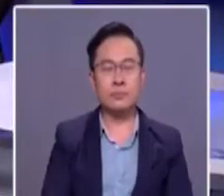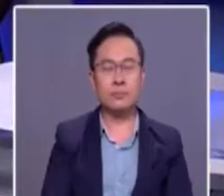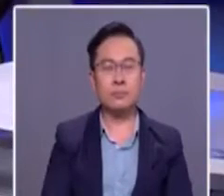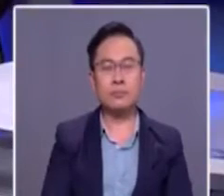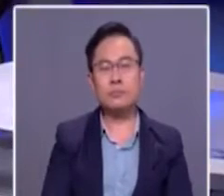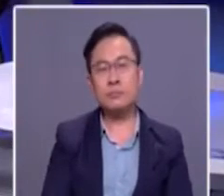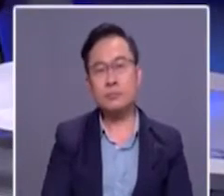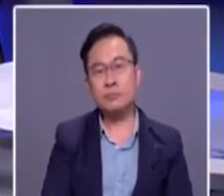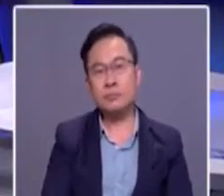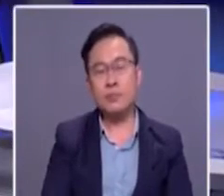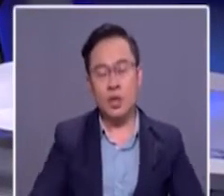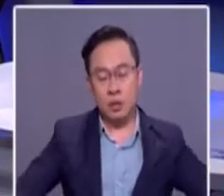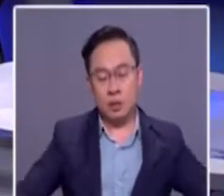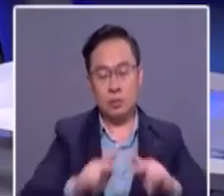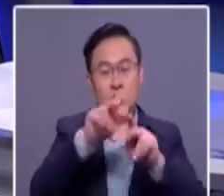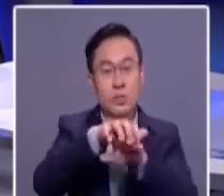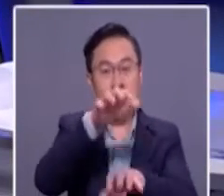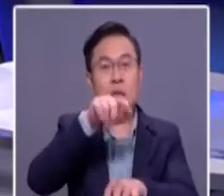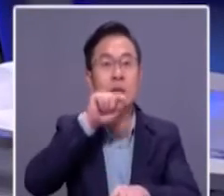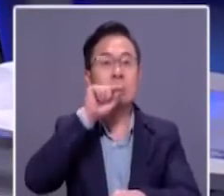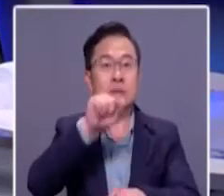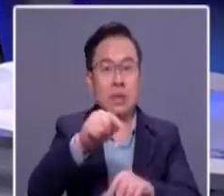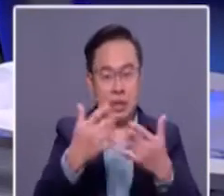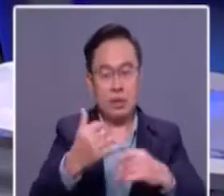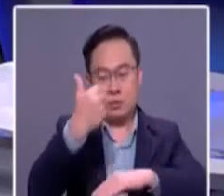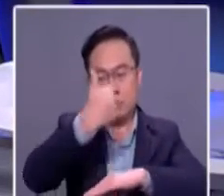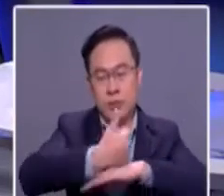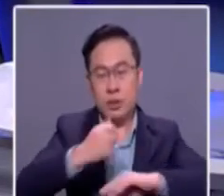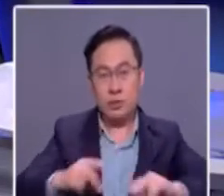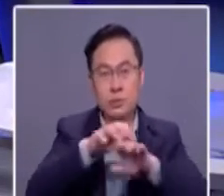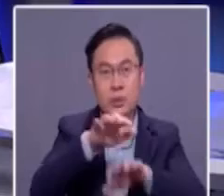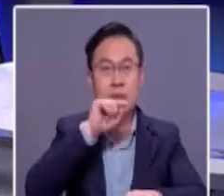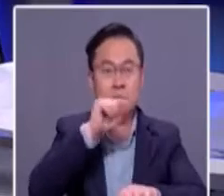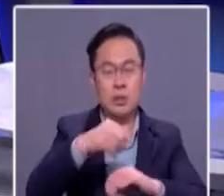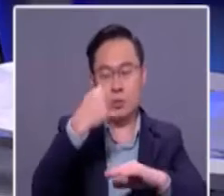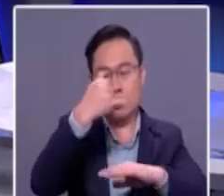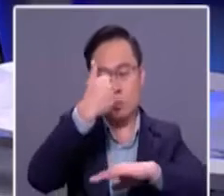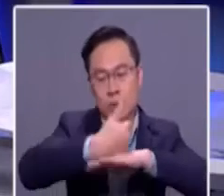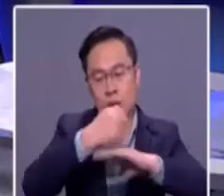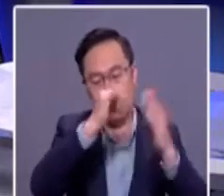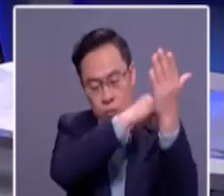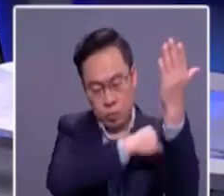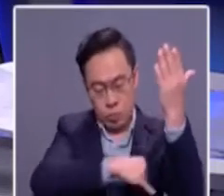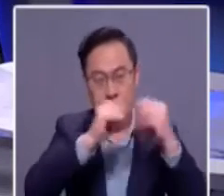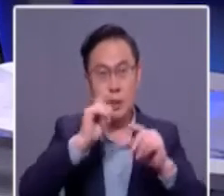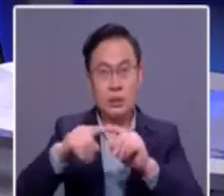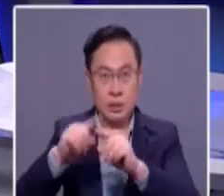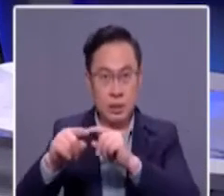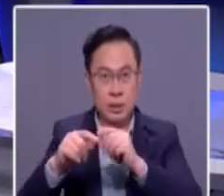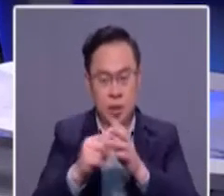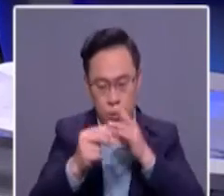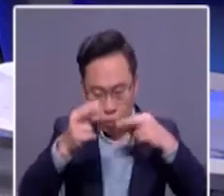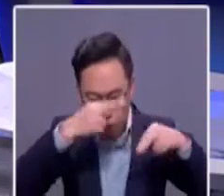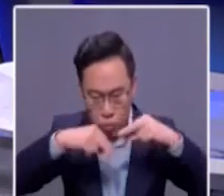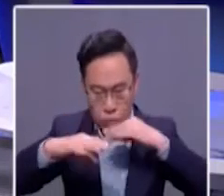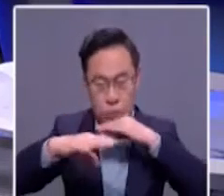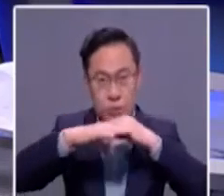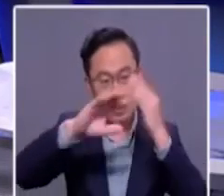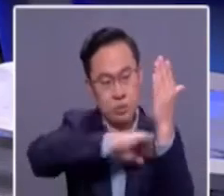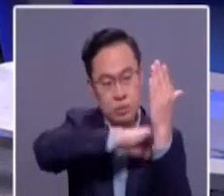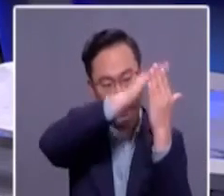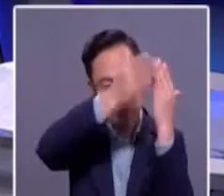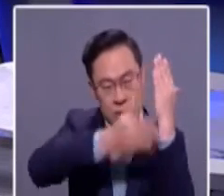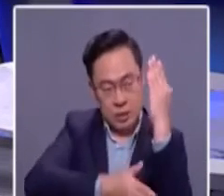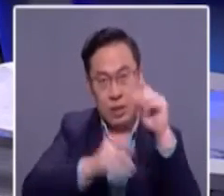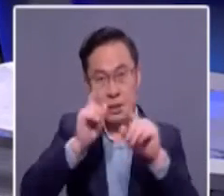มาดูมาตรการของทางมหาดไทยกันบ้างนะคะคุณผู้ชมวันนี้ทางรัฐมนตรีมหาดไทยได้สั่งการผู้ว่าได้เรียกว่าคุมเข้มจุดผ่านแดนนะคะคุณผู้